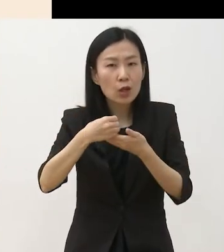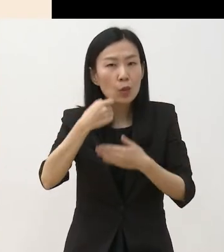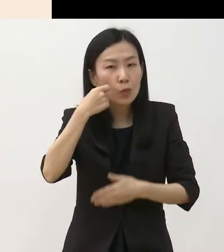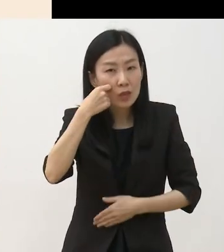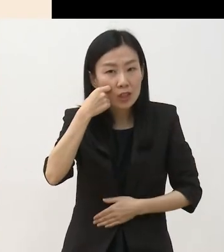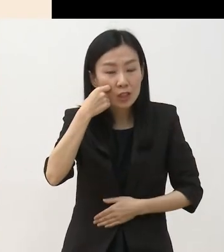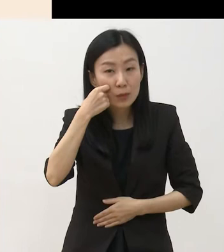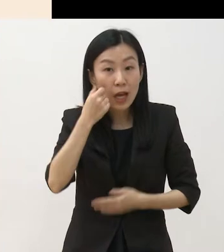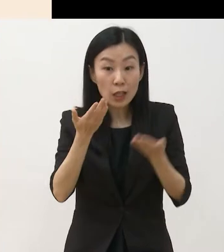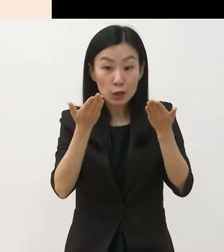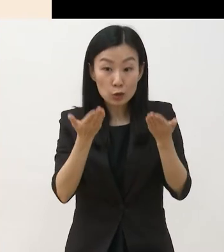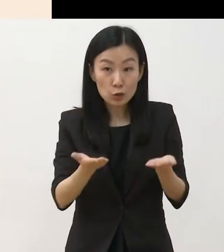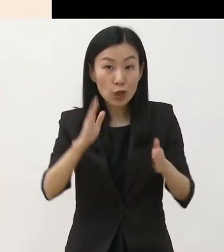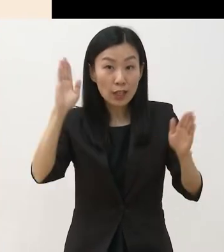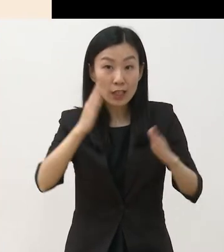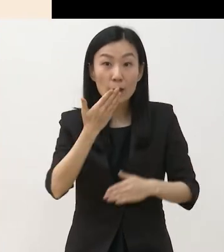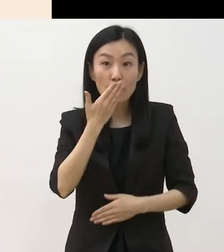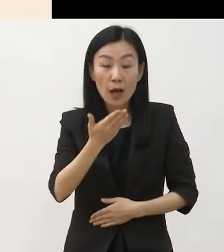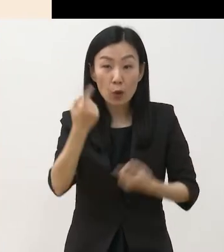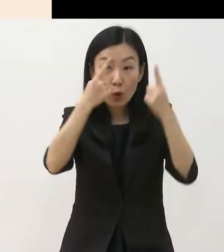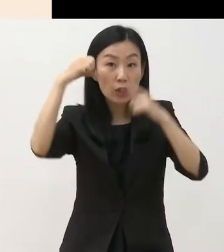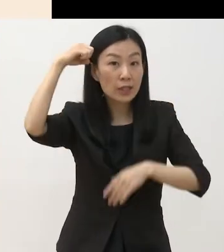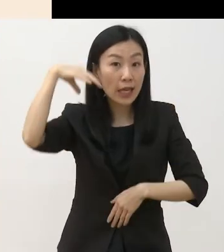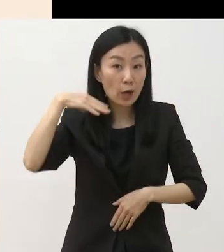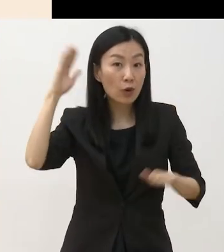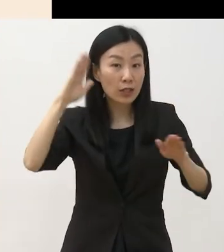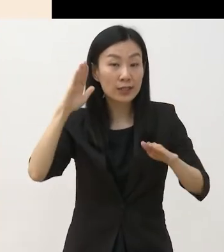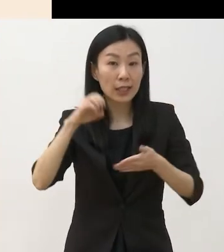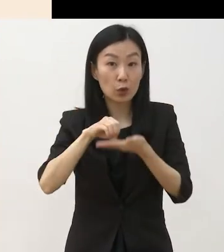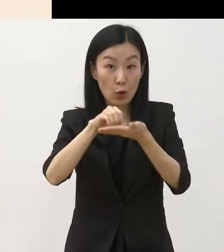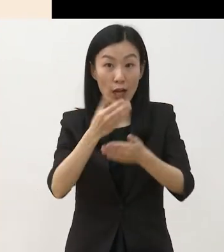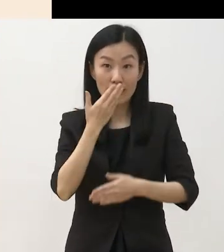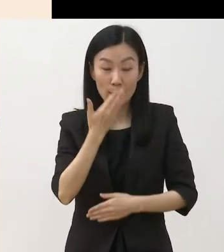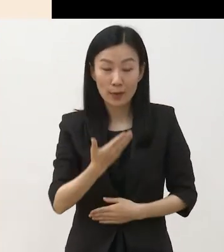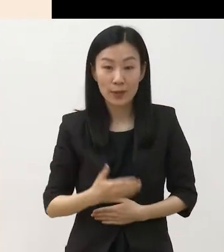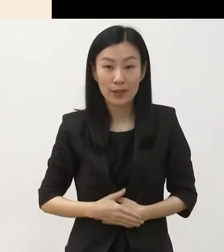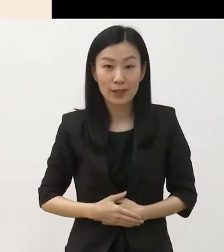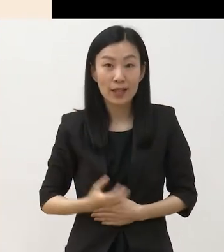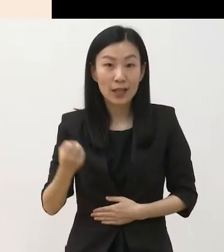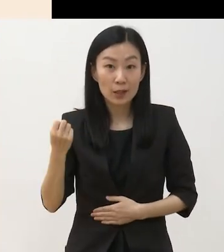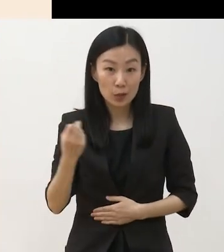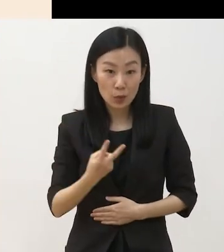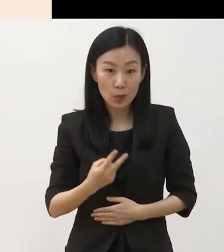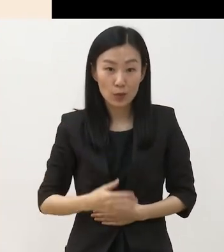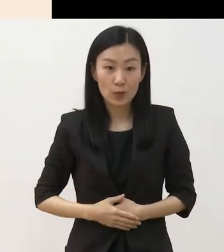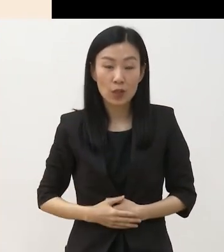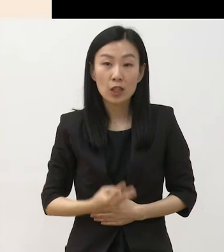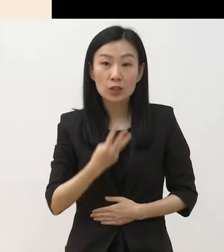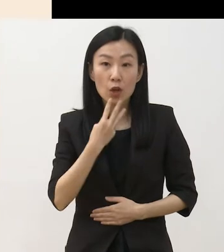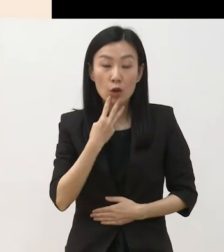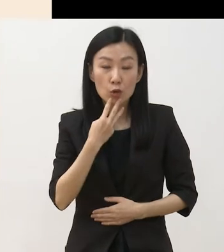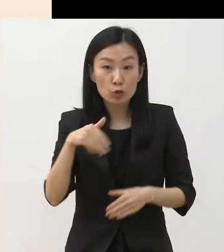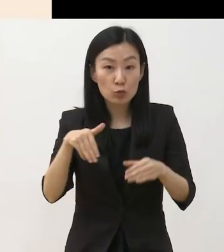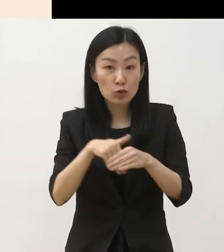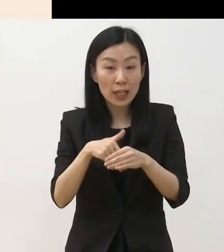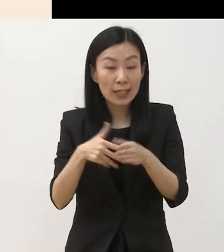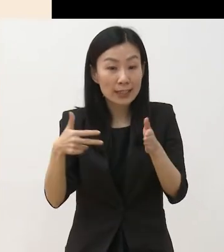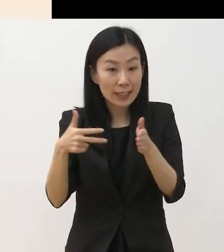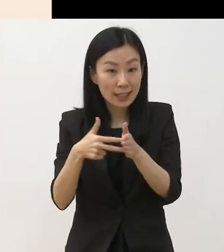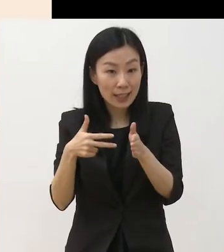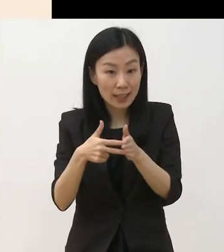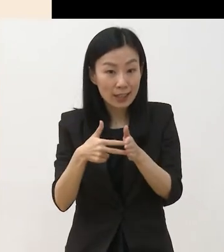가능하며 대학원생도 가능합니다. 그리고 주의하실 사항으로는 서울문화재단에서